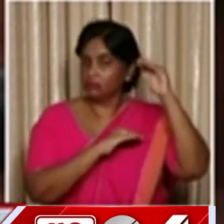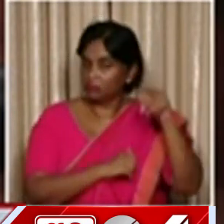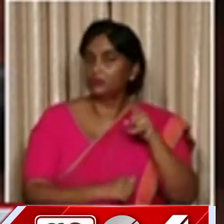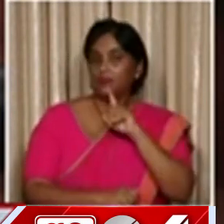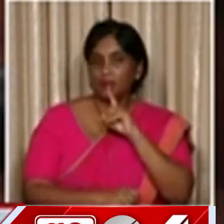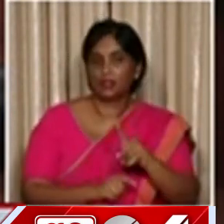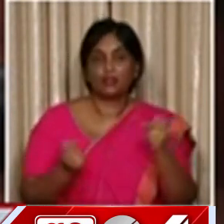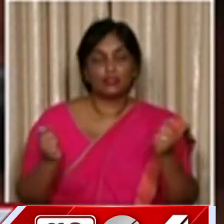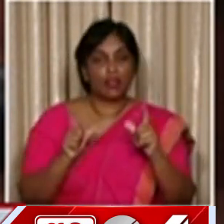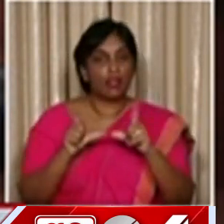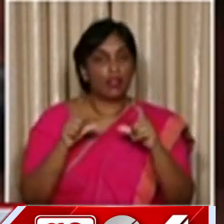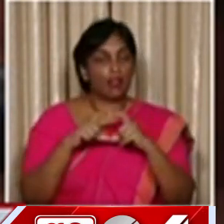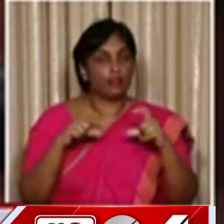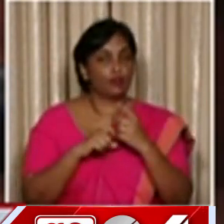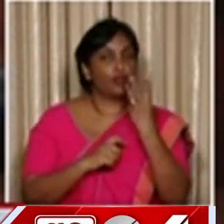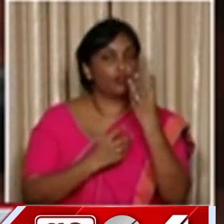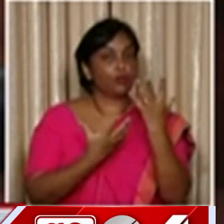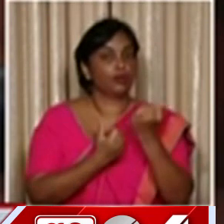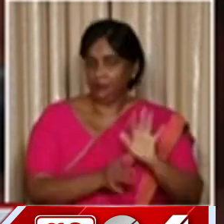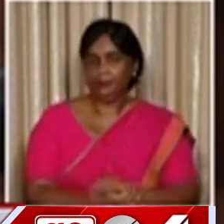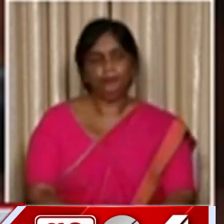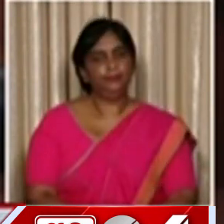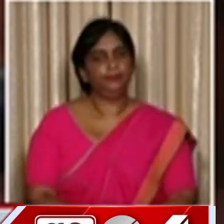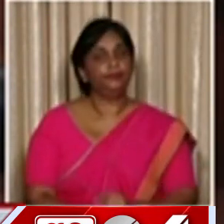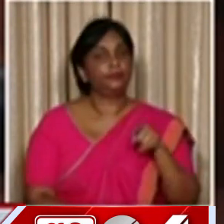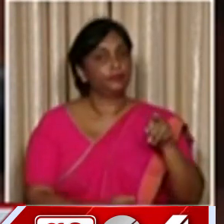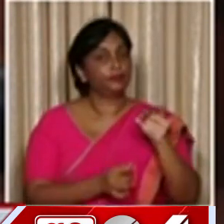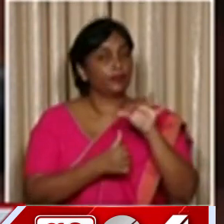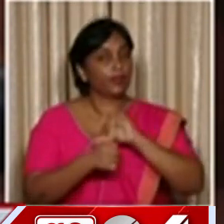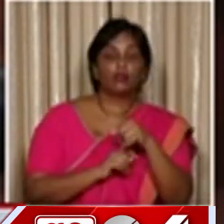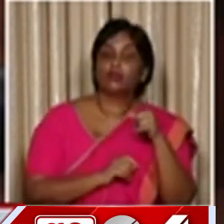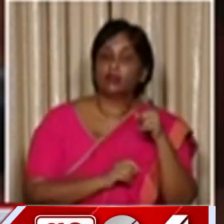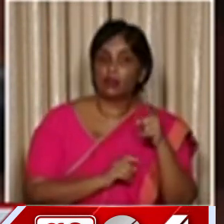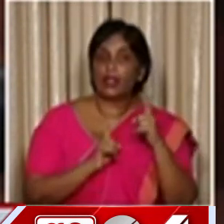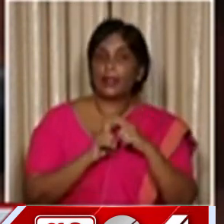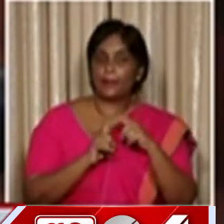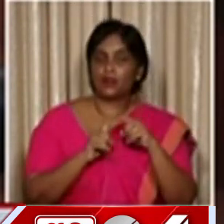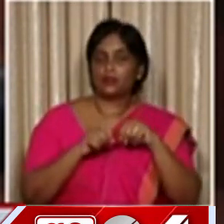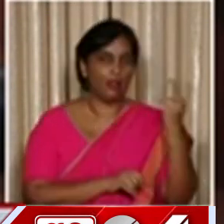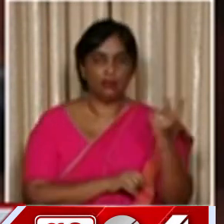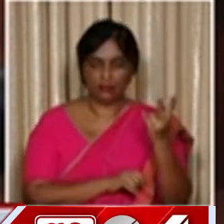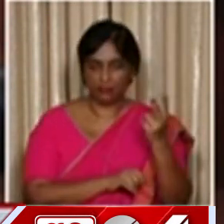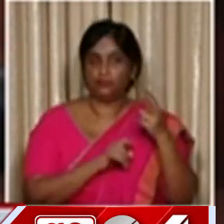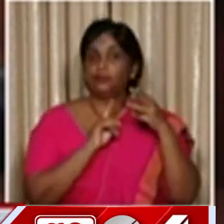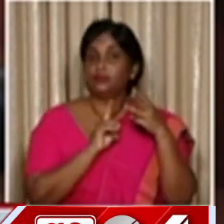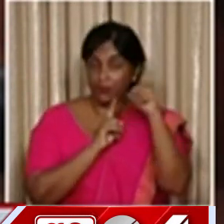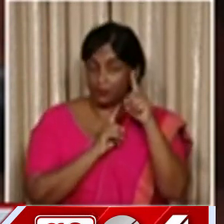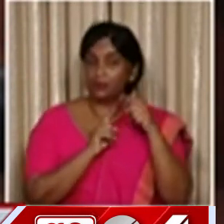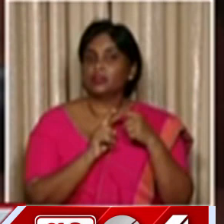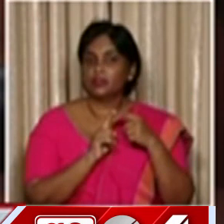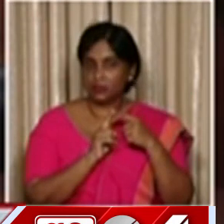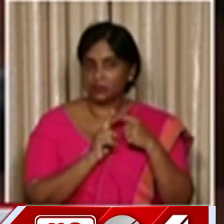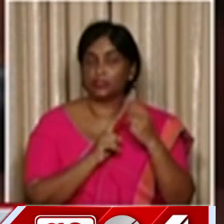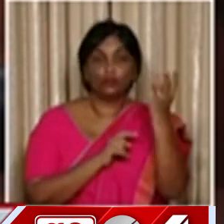කරමින් වෙළඳ බලපත්‍ර තුනක් ලබා ගැනීමට ඉල්ලුම් කර තිබුණා ඒ ආයතන සුන්දර සඳහා නම් මෙවලා තියෙන එප්පාවල පොස්පේට් ආයතන විසින් ඒ නිසා පළමු කොටම